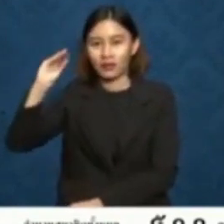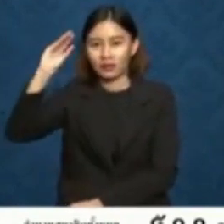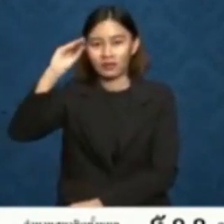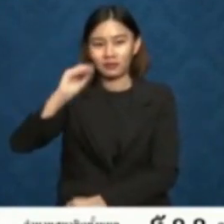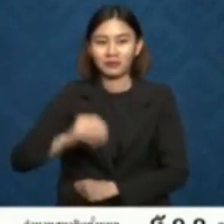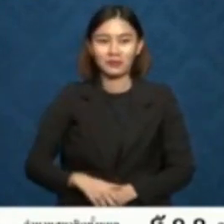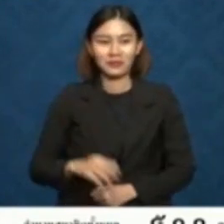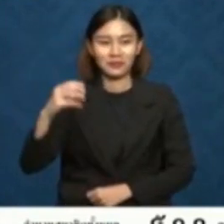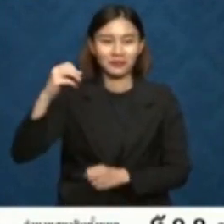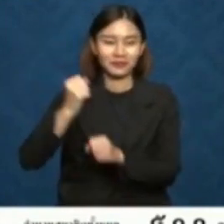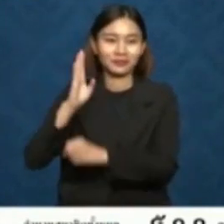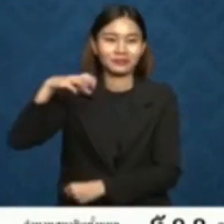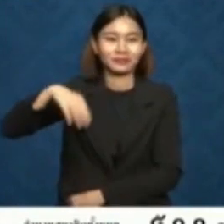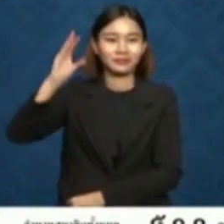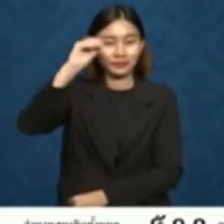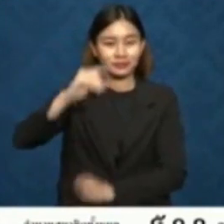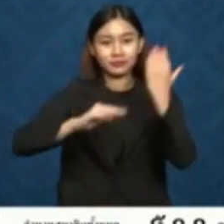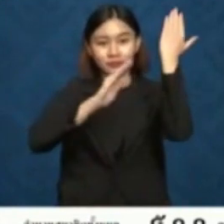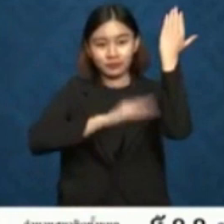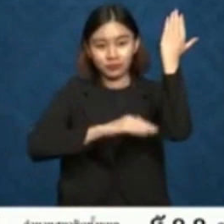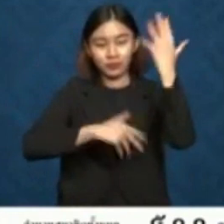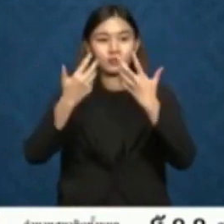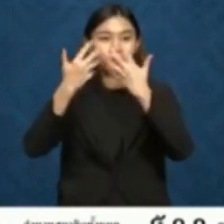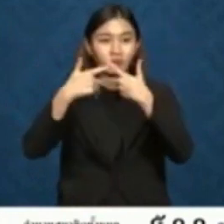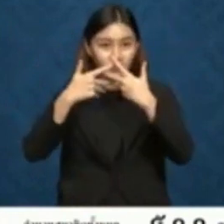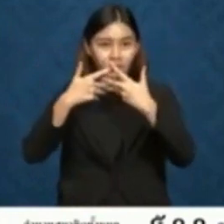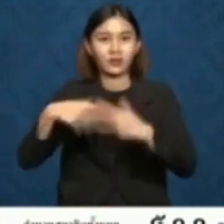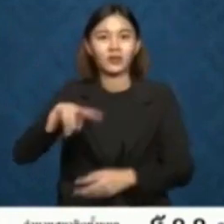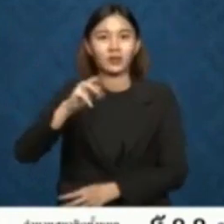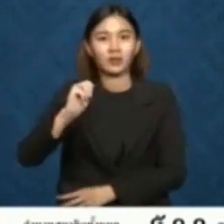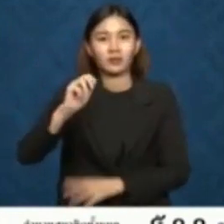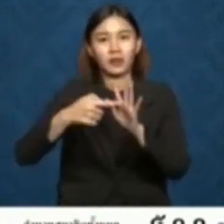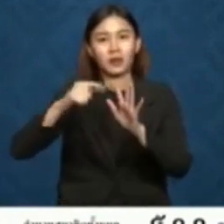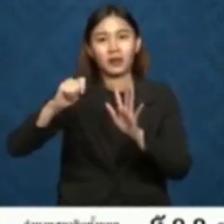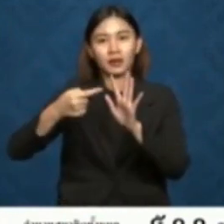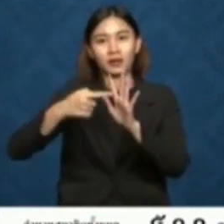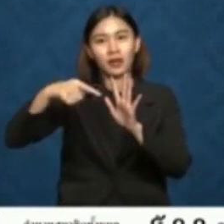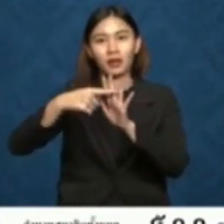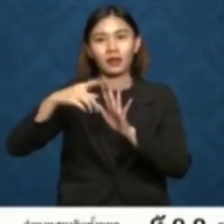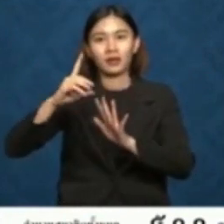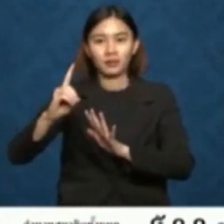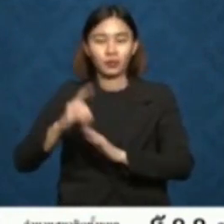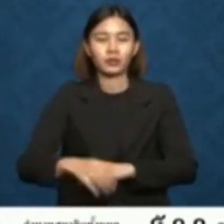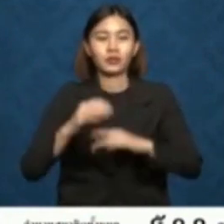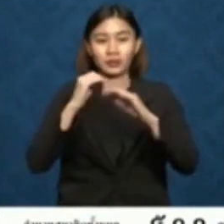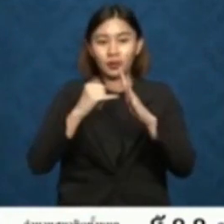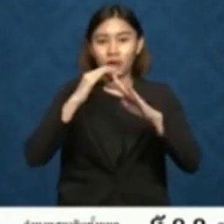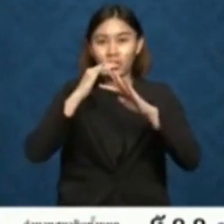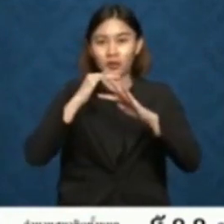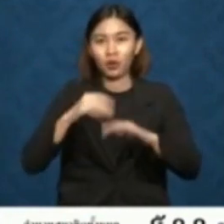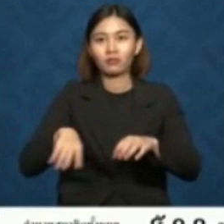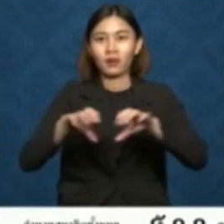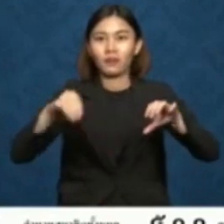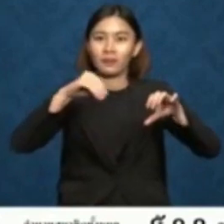ครับจำกัดมหาชนนะครับทางใต้ของนิคมอุตสาหกรรมบ้านตะพุดจังหวัดระยองนะครับโดยมีการรั่ว